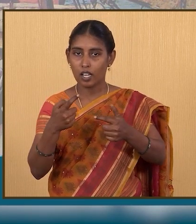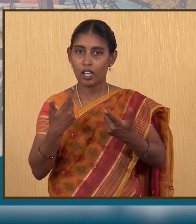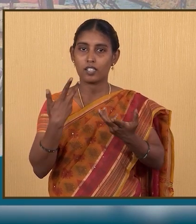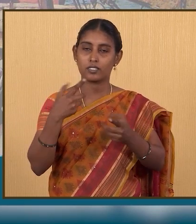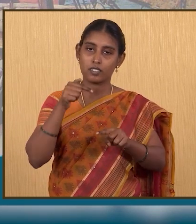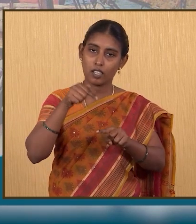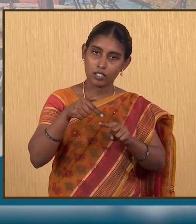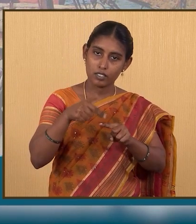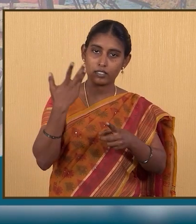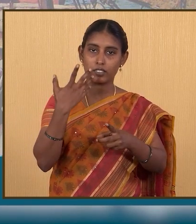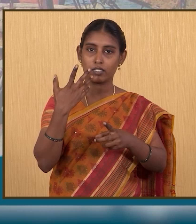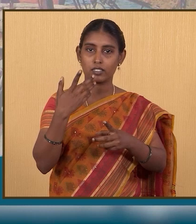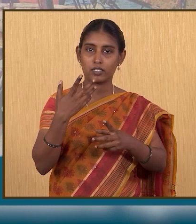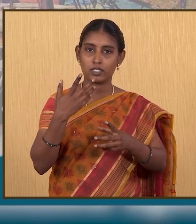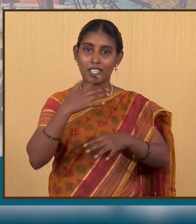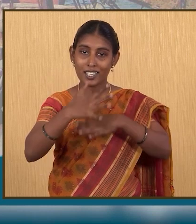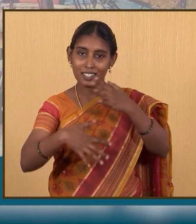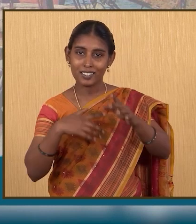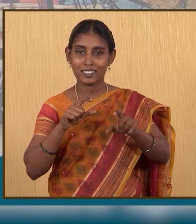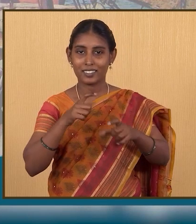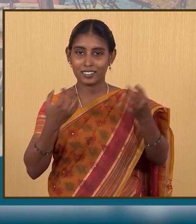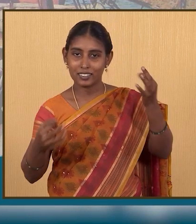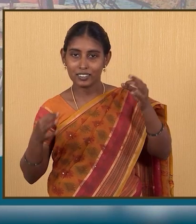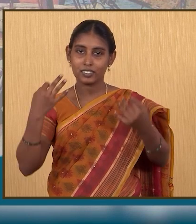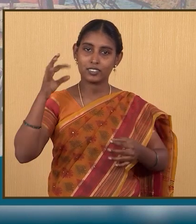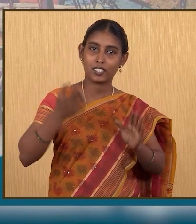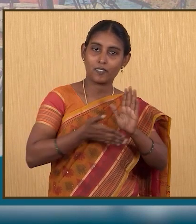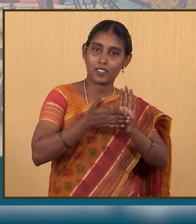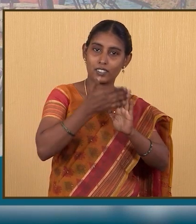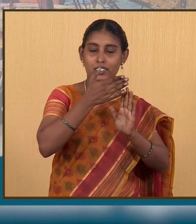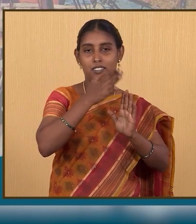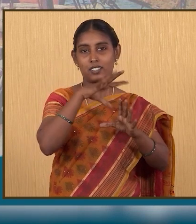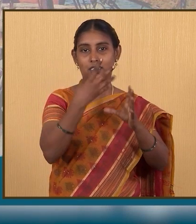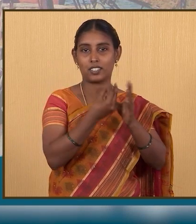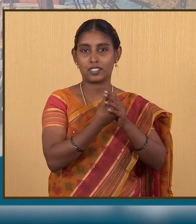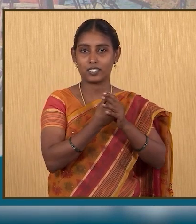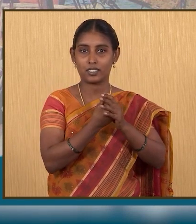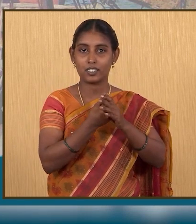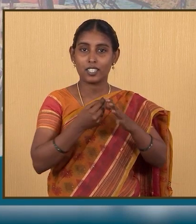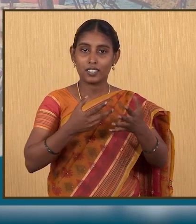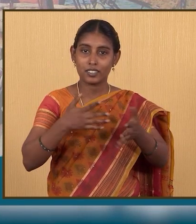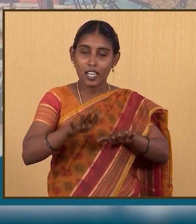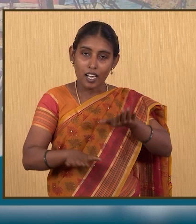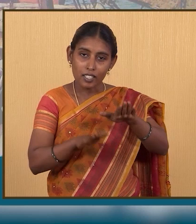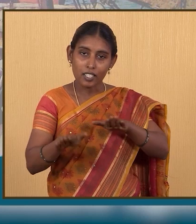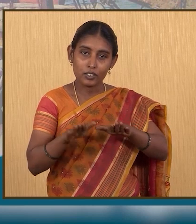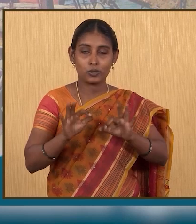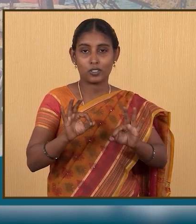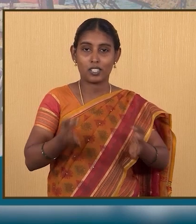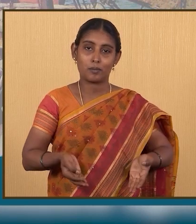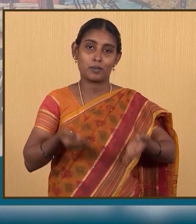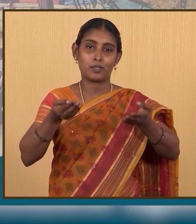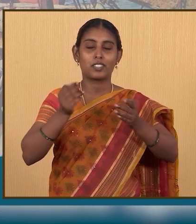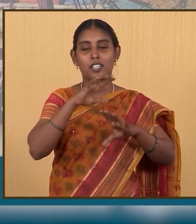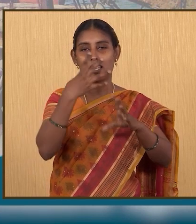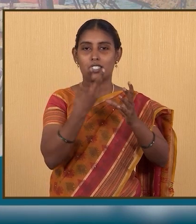இருந்தது, அரசியல் நிலை எப்படி இருந்தது, கலை, கட்டிடக்கலையெல்லாம் எப்படி வளர்ச்சி அடைந்திருந்தது, கலாச்சாரத்தோட மேம்பாடு